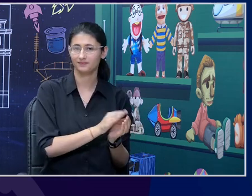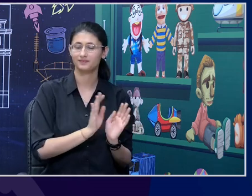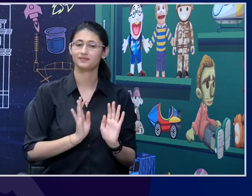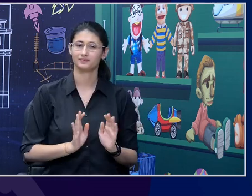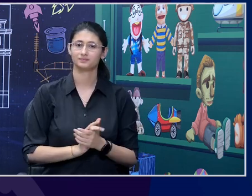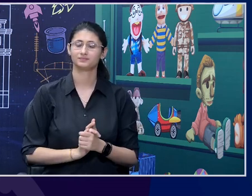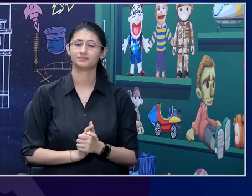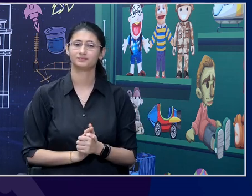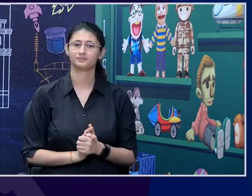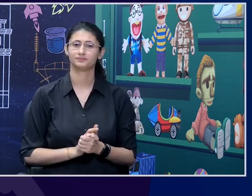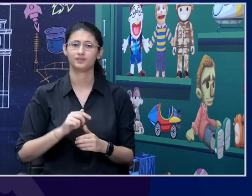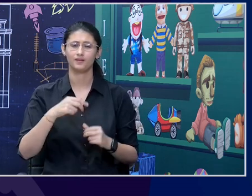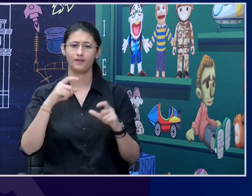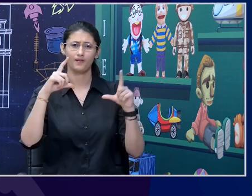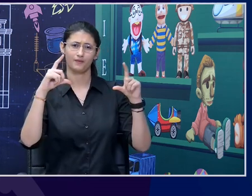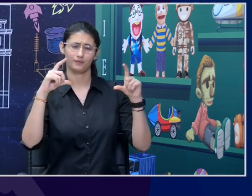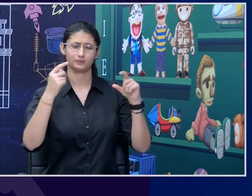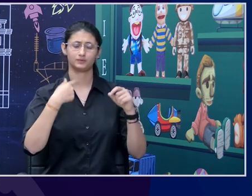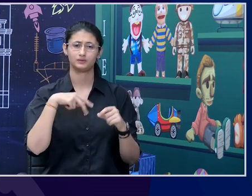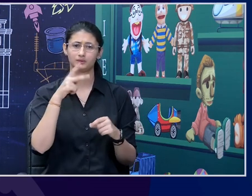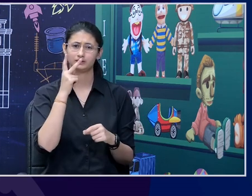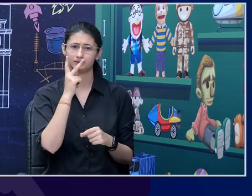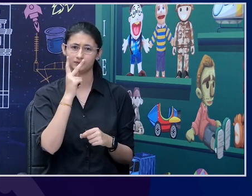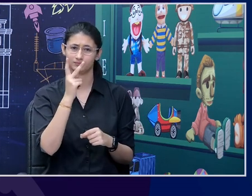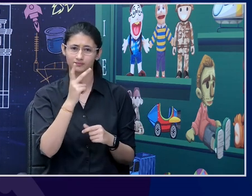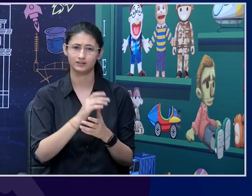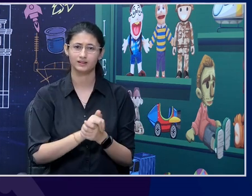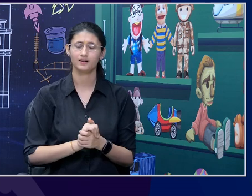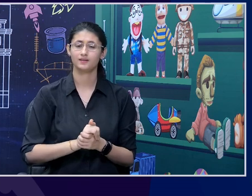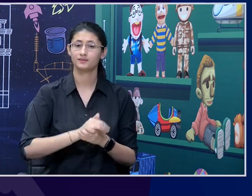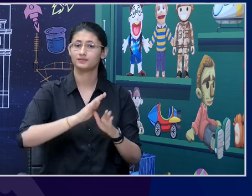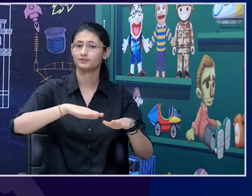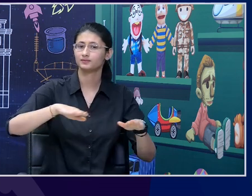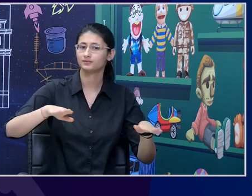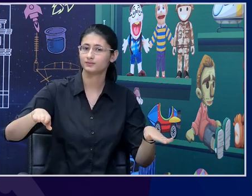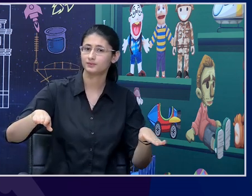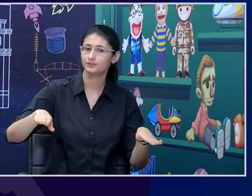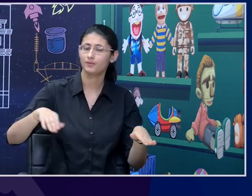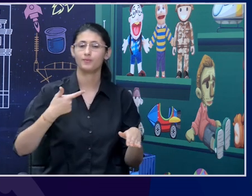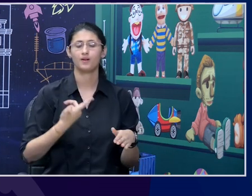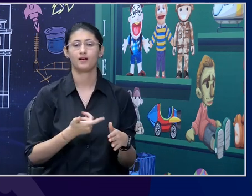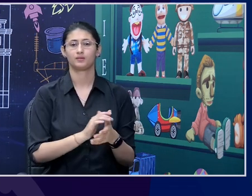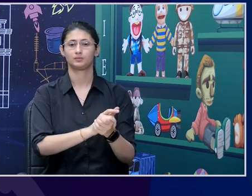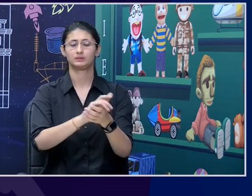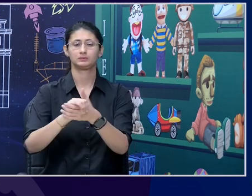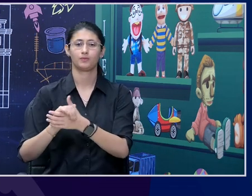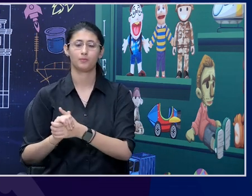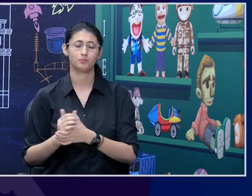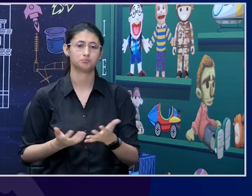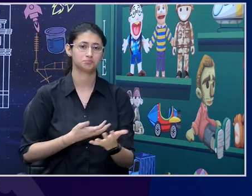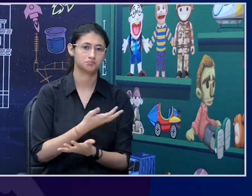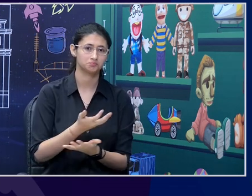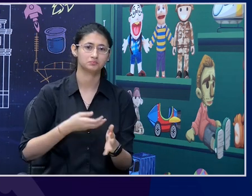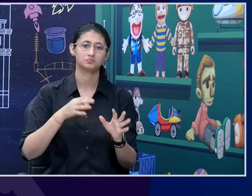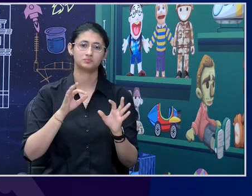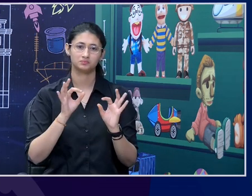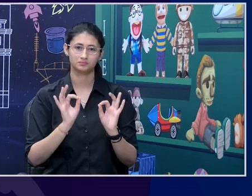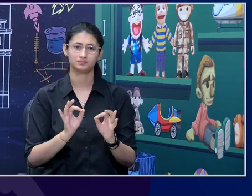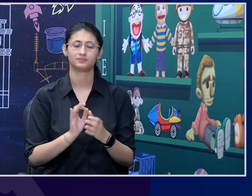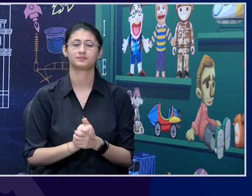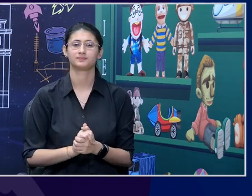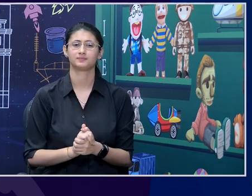आपको चित्रा में दिखाई दे रहा है तो जो पीर ग्रुप है उसमें भी बच्चों की सहायता हो जाती है तमाम ऐसे ही मुझे लगता है गुंजाइश है